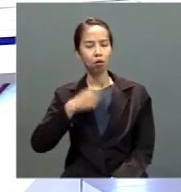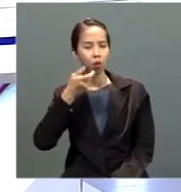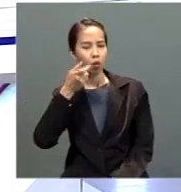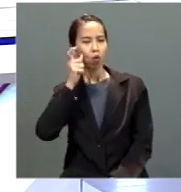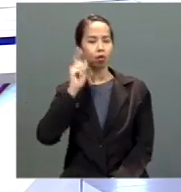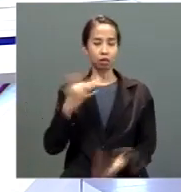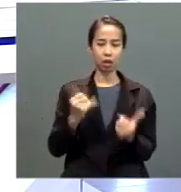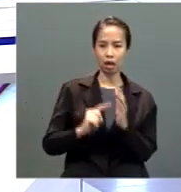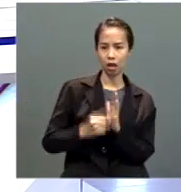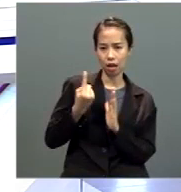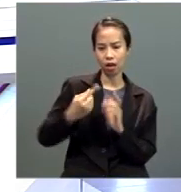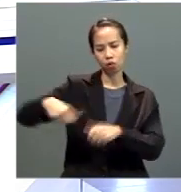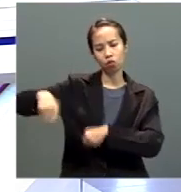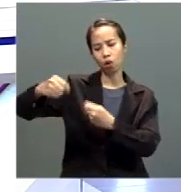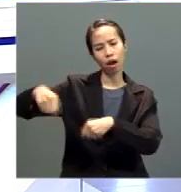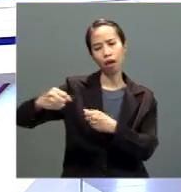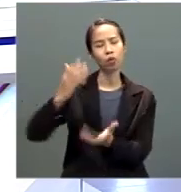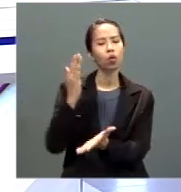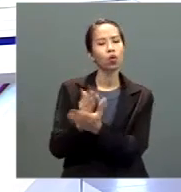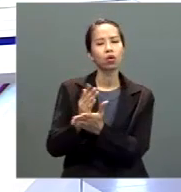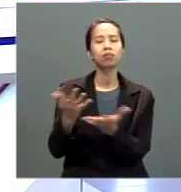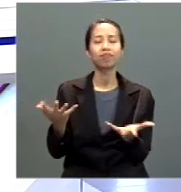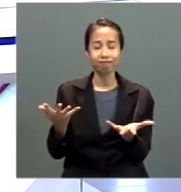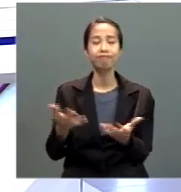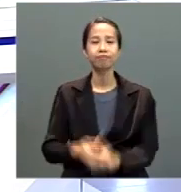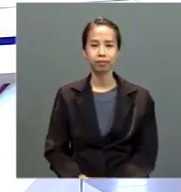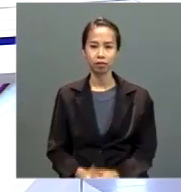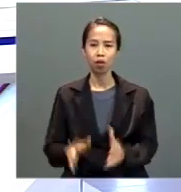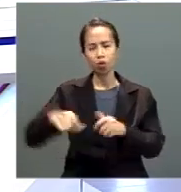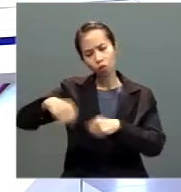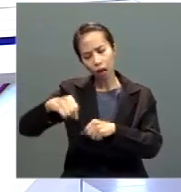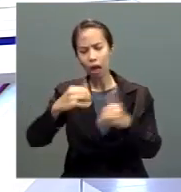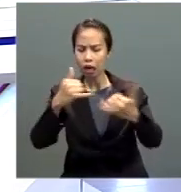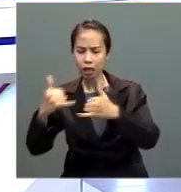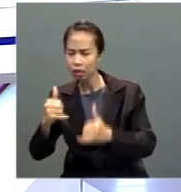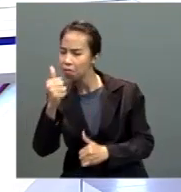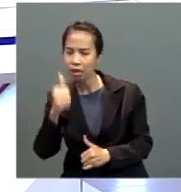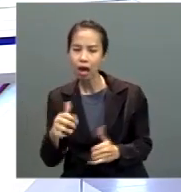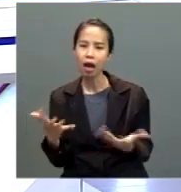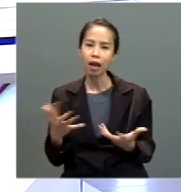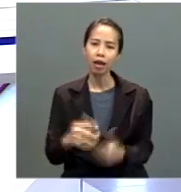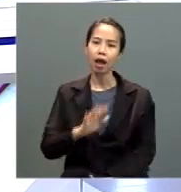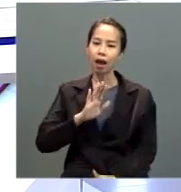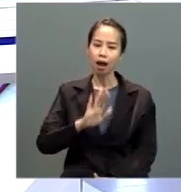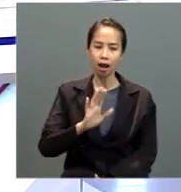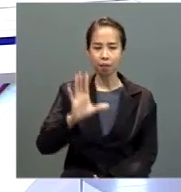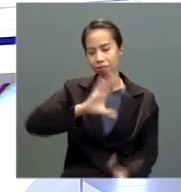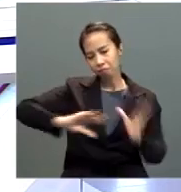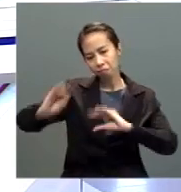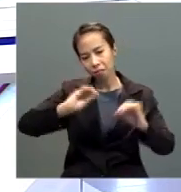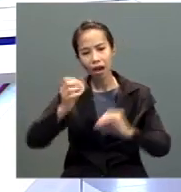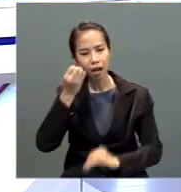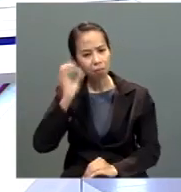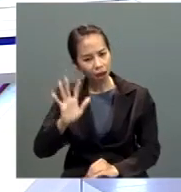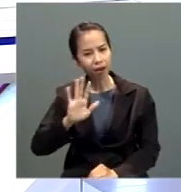จอเทศกาลสงกรานต์เป็นแบบนี้คือสงกรานต์ที่ไม่ใช่สงกรานต ์ สงกรานต์ที่เราขอความร่วมมือกันว่าไม่เดินทางไม่เล่นน้ำ